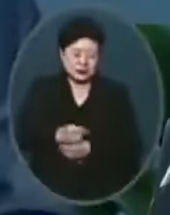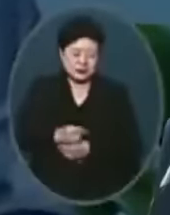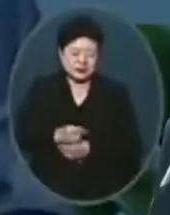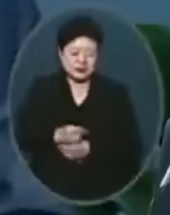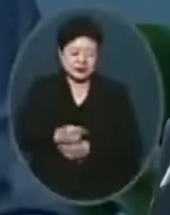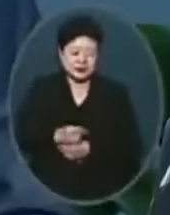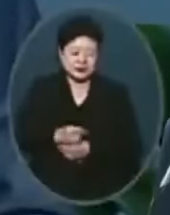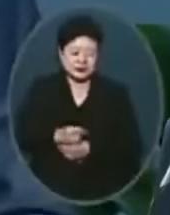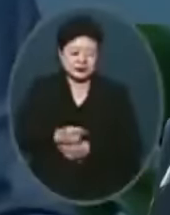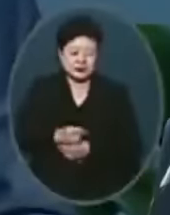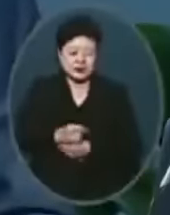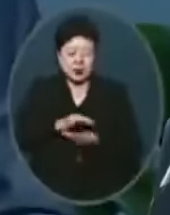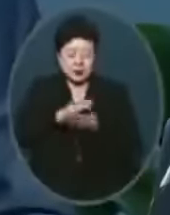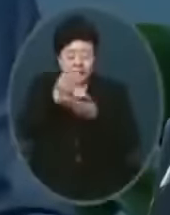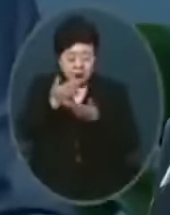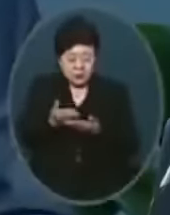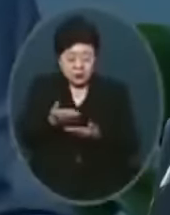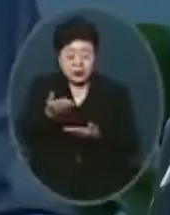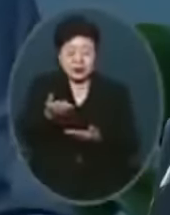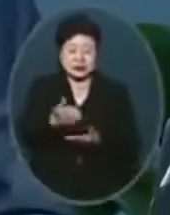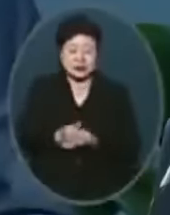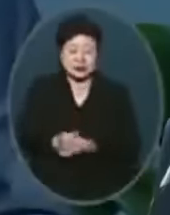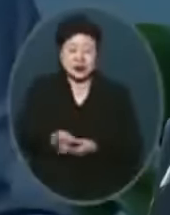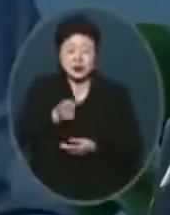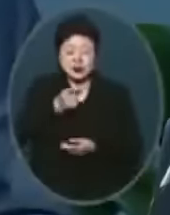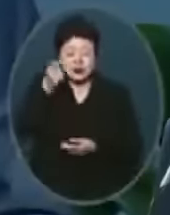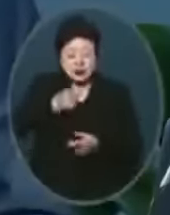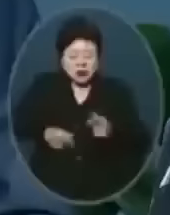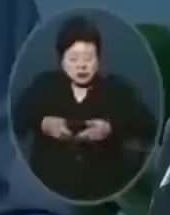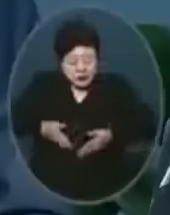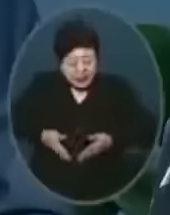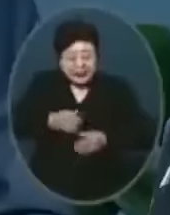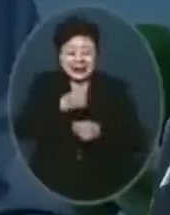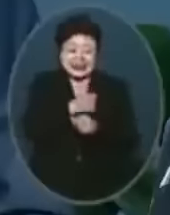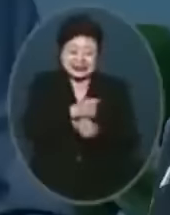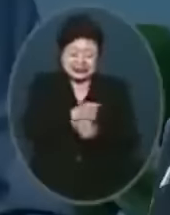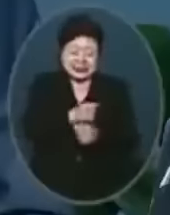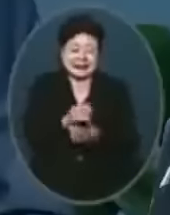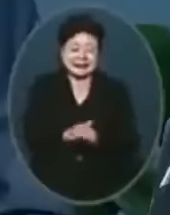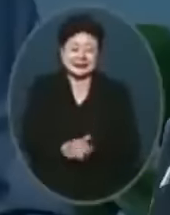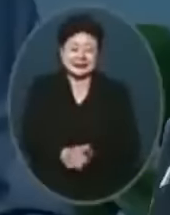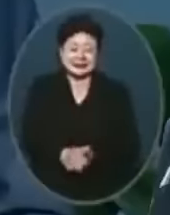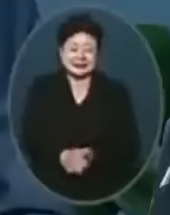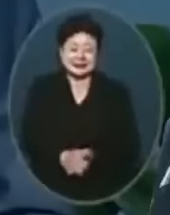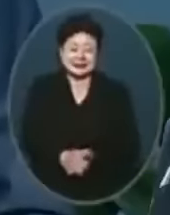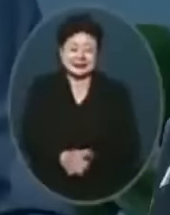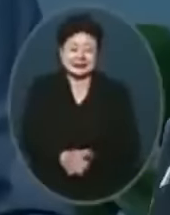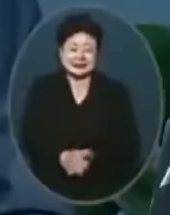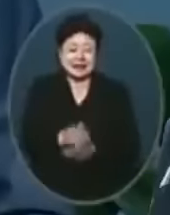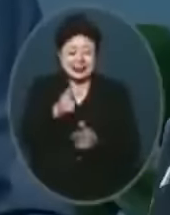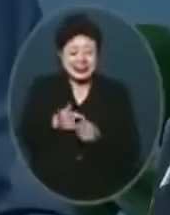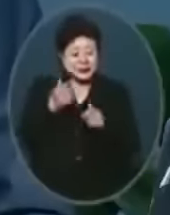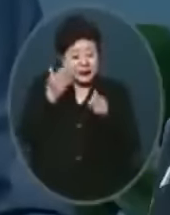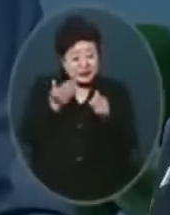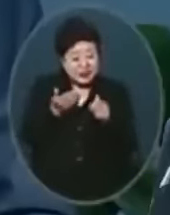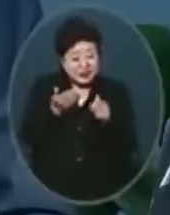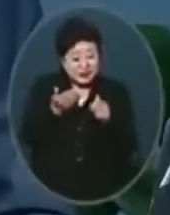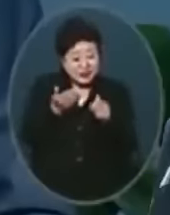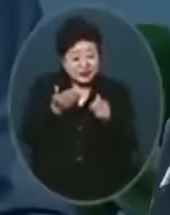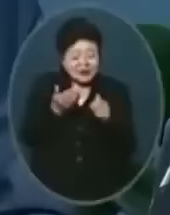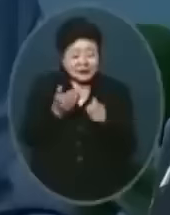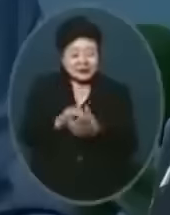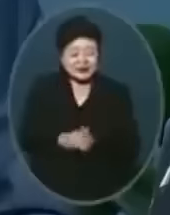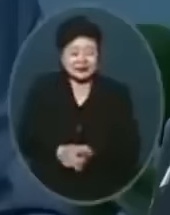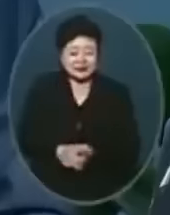변하게 하기 위해서 물과 성령으로 거듭나게 하십니다. 예수께서